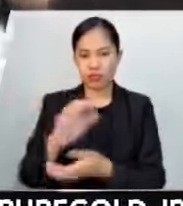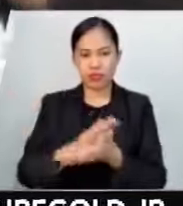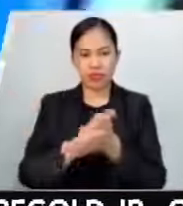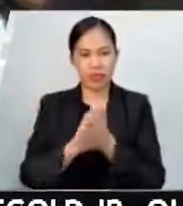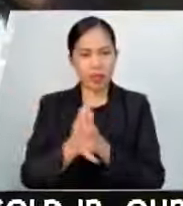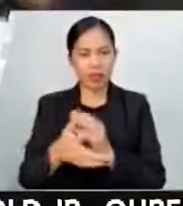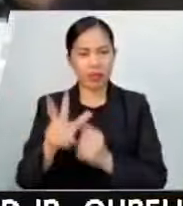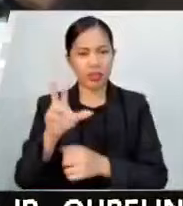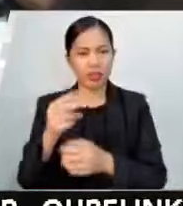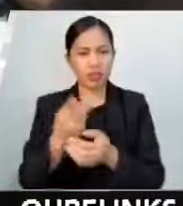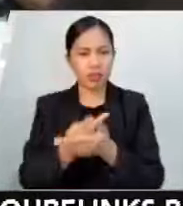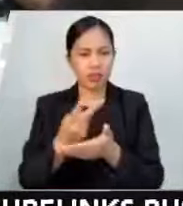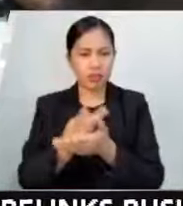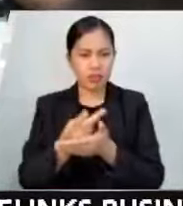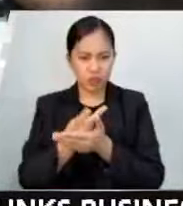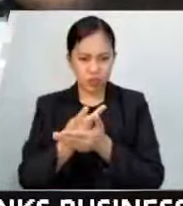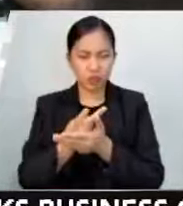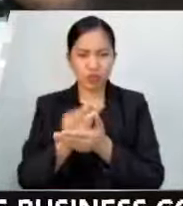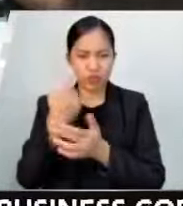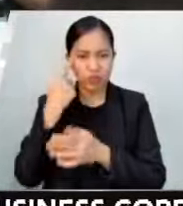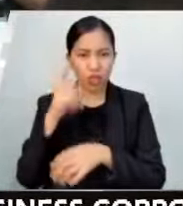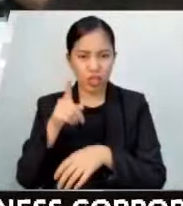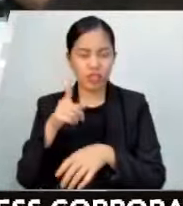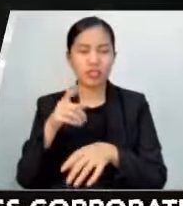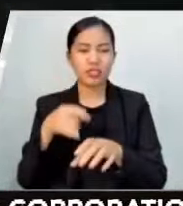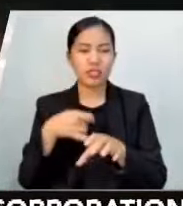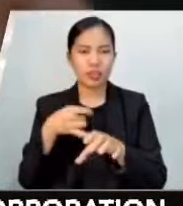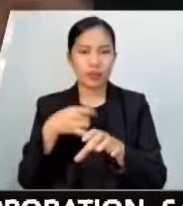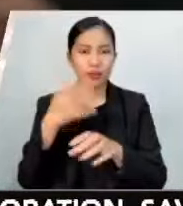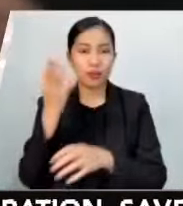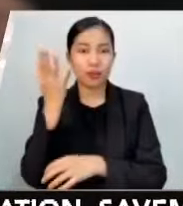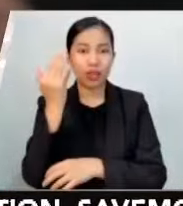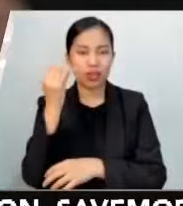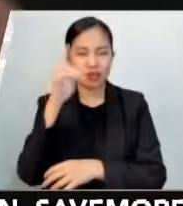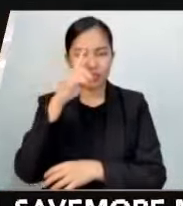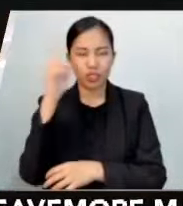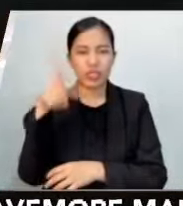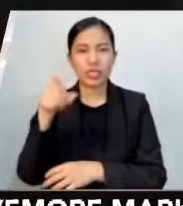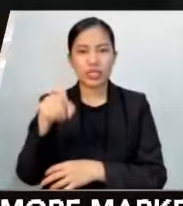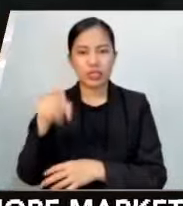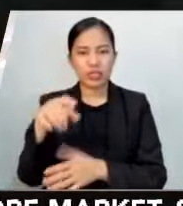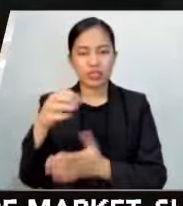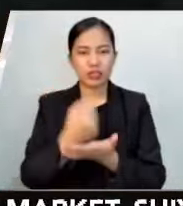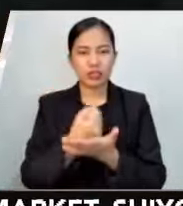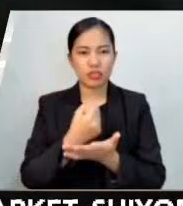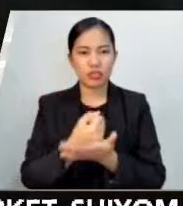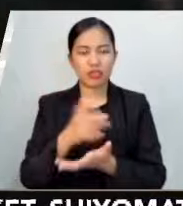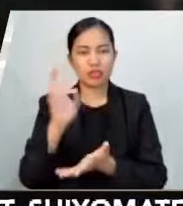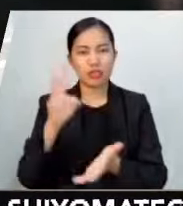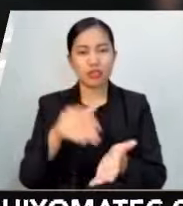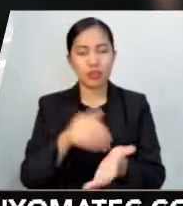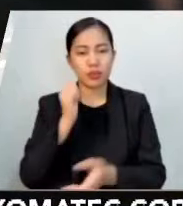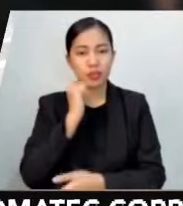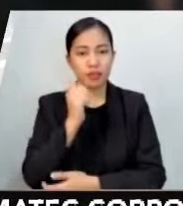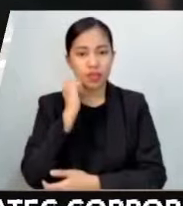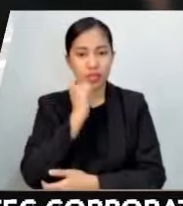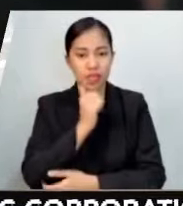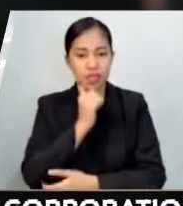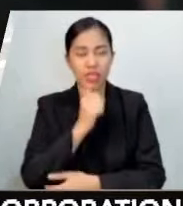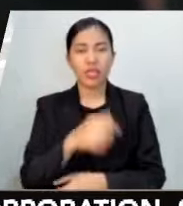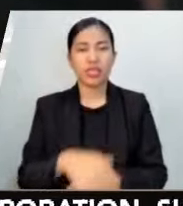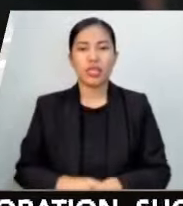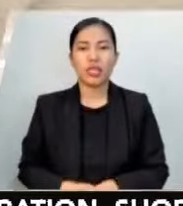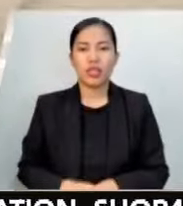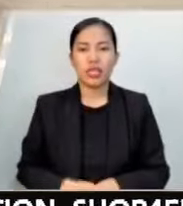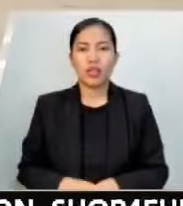List Representative Bonifacio Bosita, kailangan kasing kumita ng mga tsuper ng hanggang 7,000 pesos kada araw. 4,000